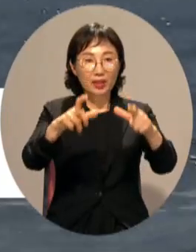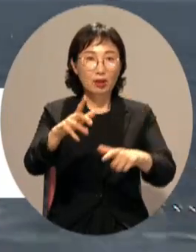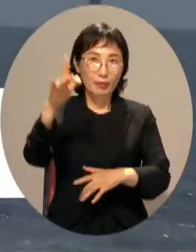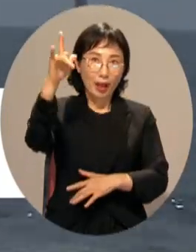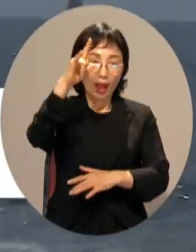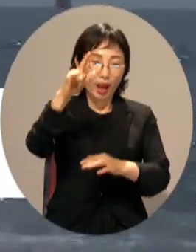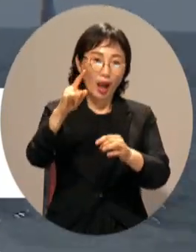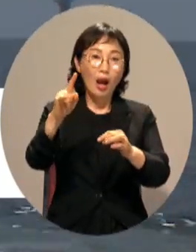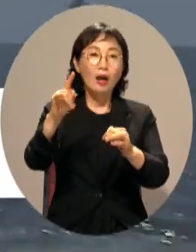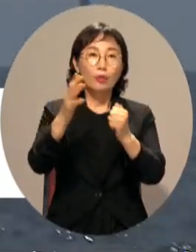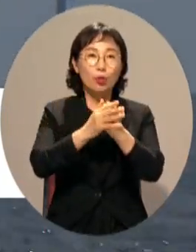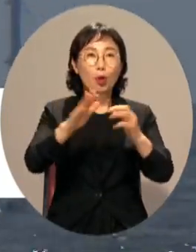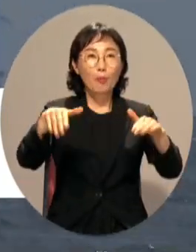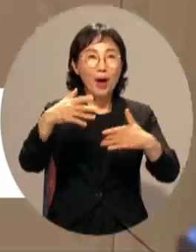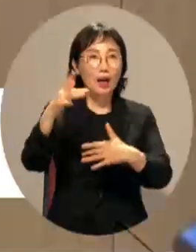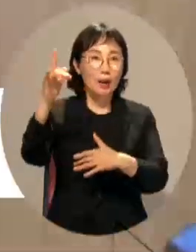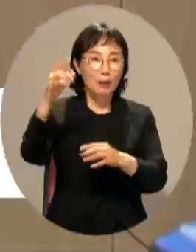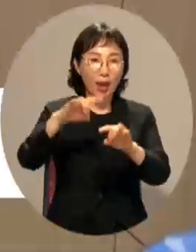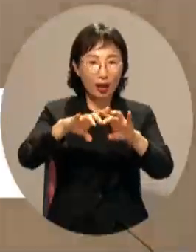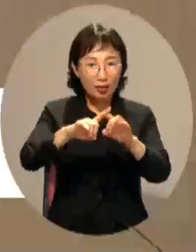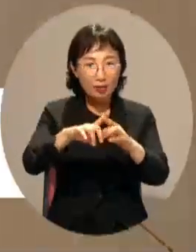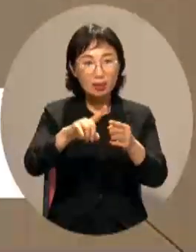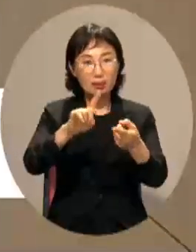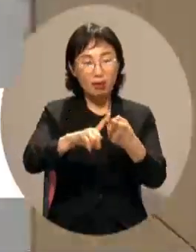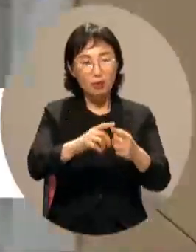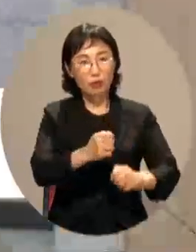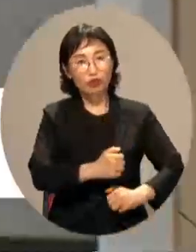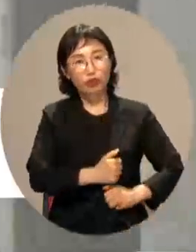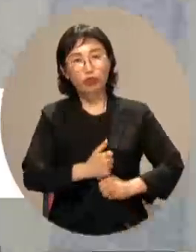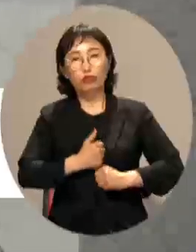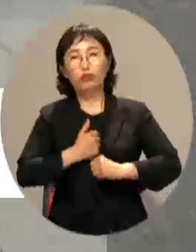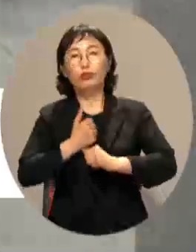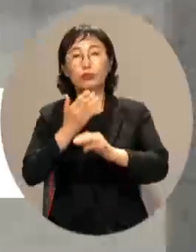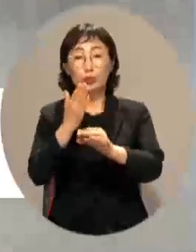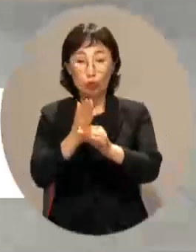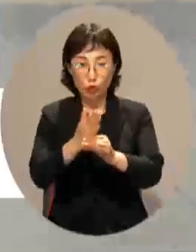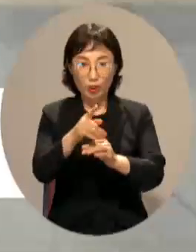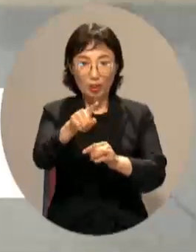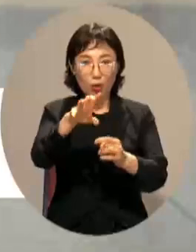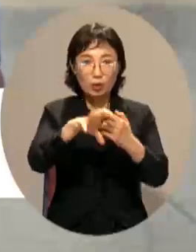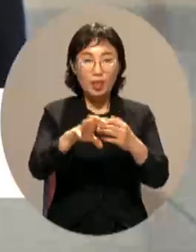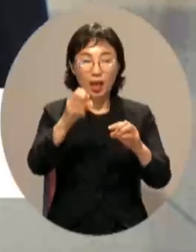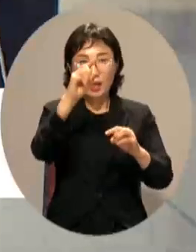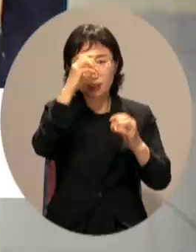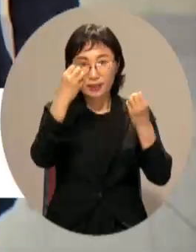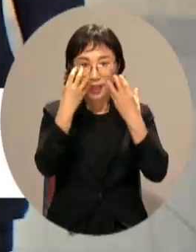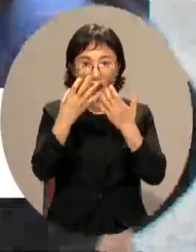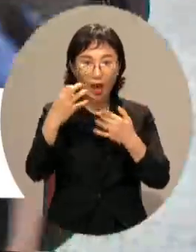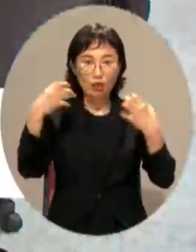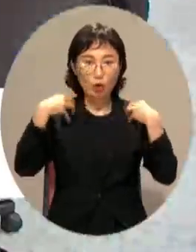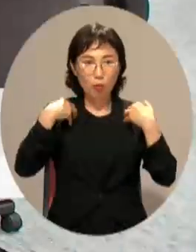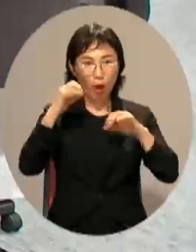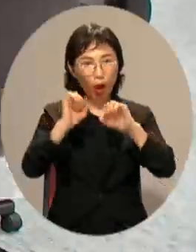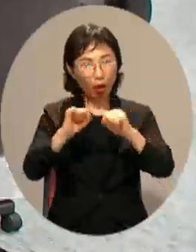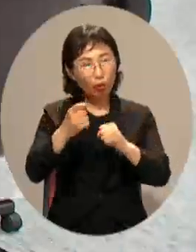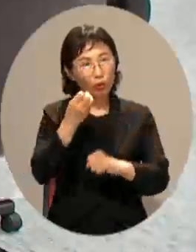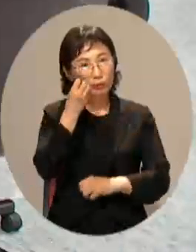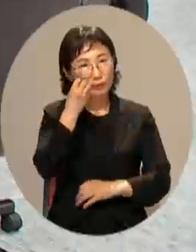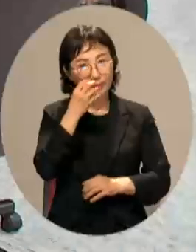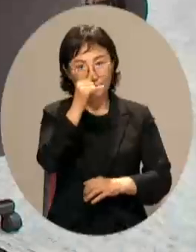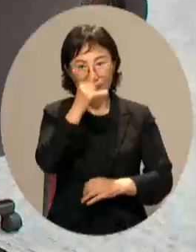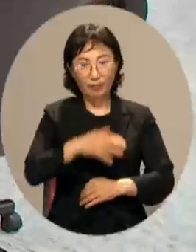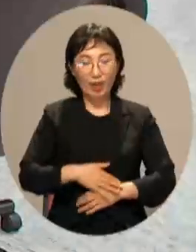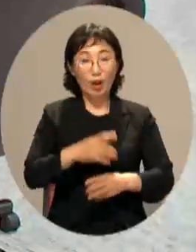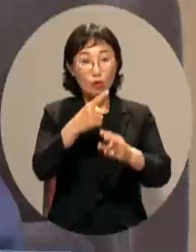태양광이나 풍력에너지 사업은 여전히 지지부진한데 여기에 새 정부의 태도도 변수입니다. 윤석열 정부는